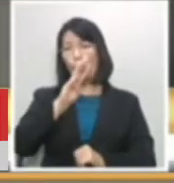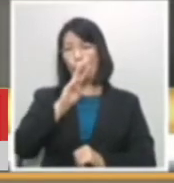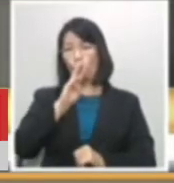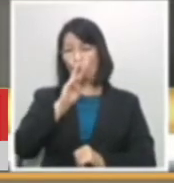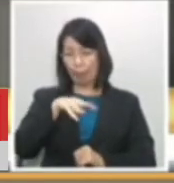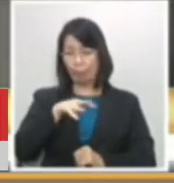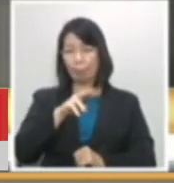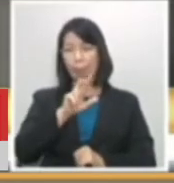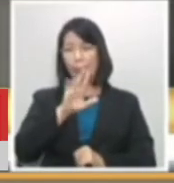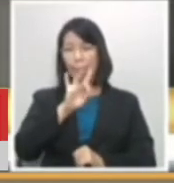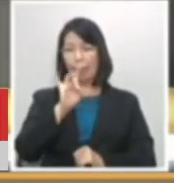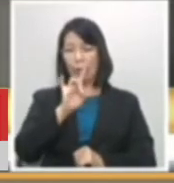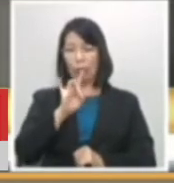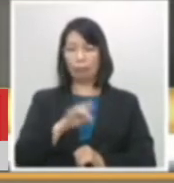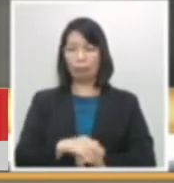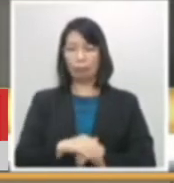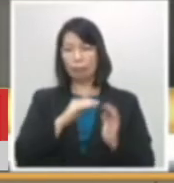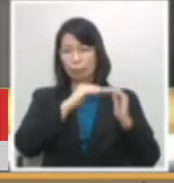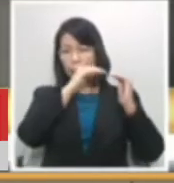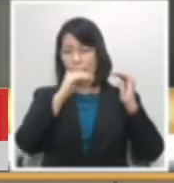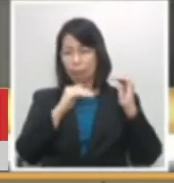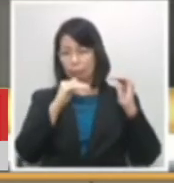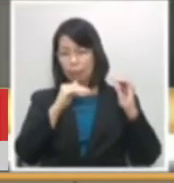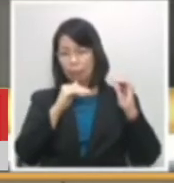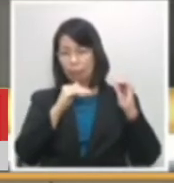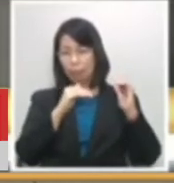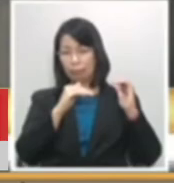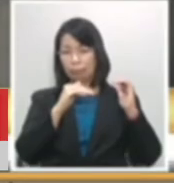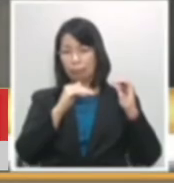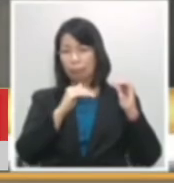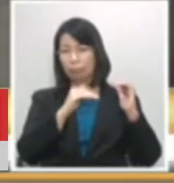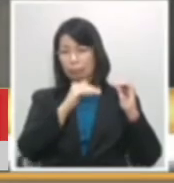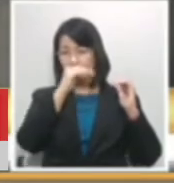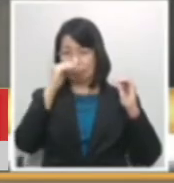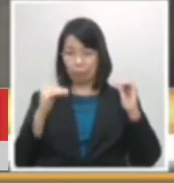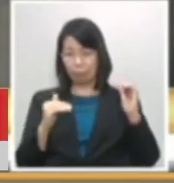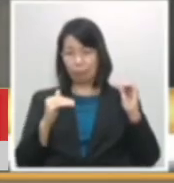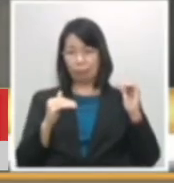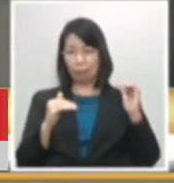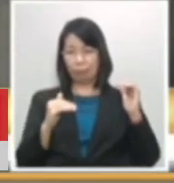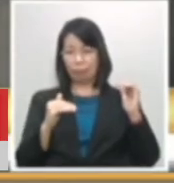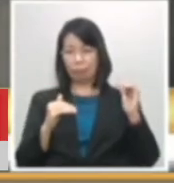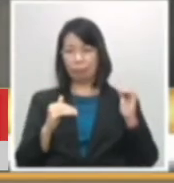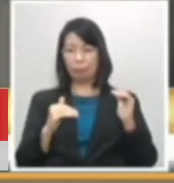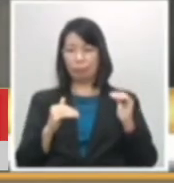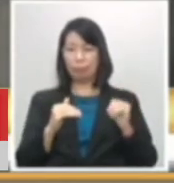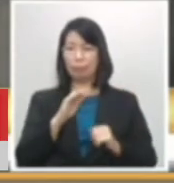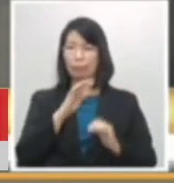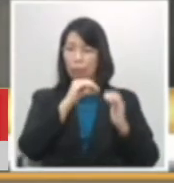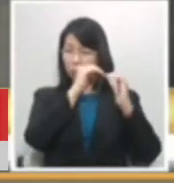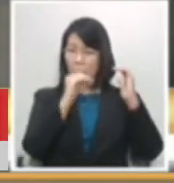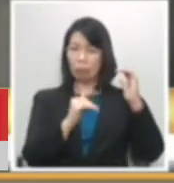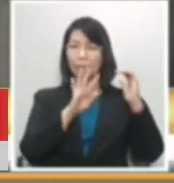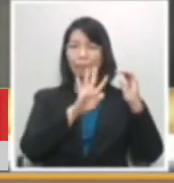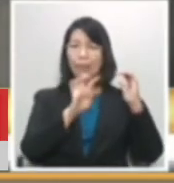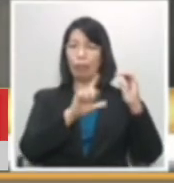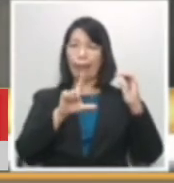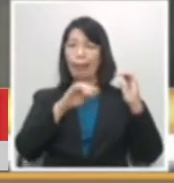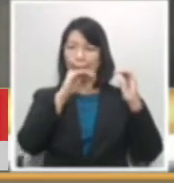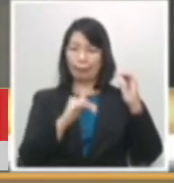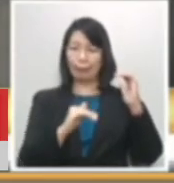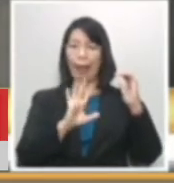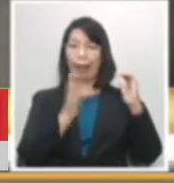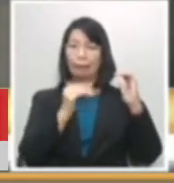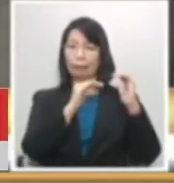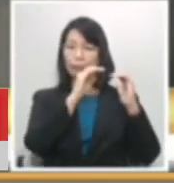506,800 ลดลงระยะคือลดลงช่วงแรกนี่400กว่าล้านแต่สุ